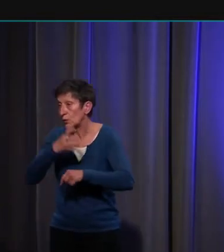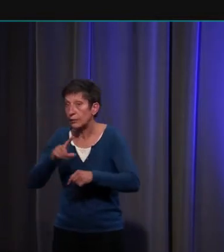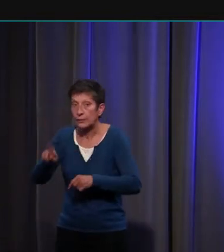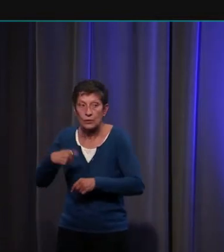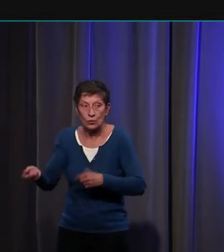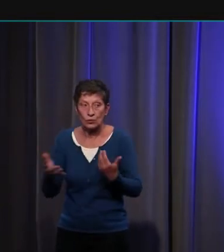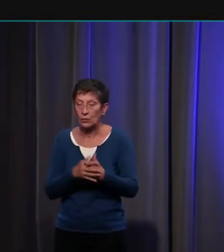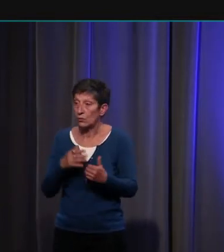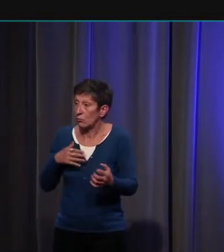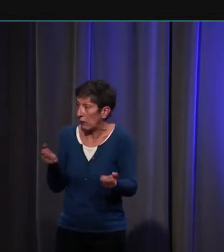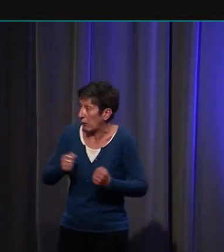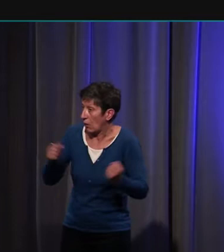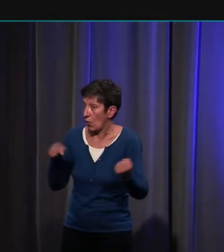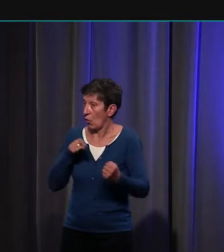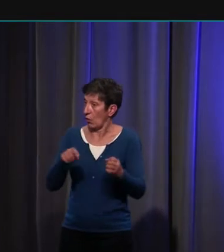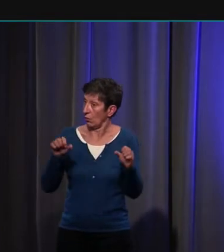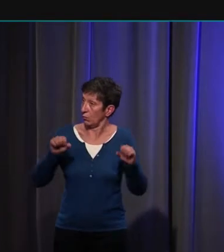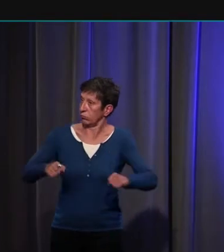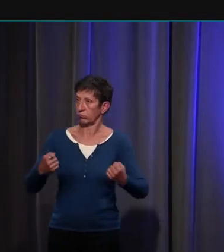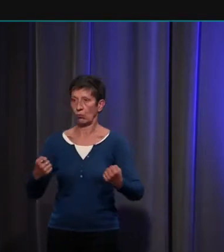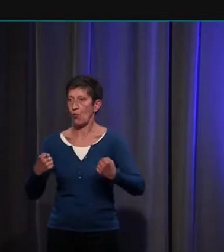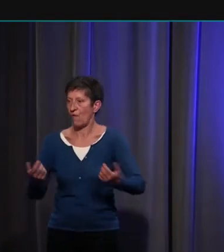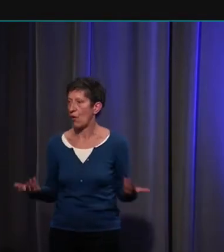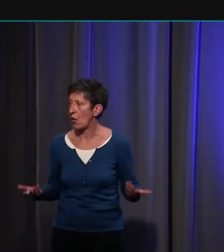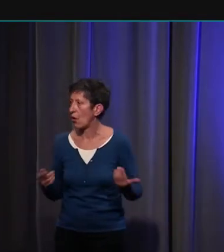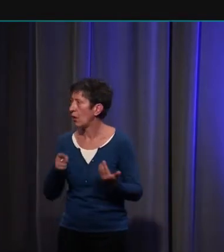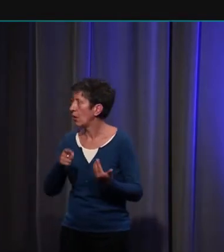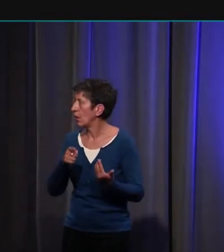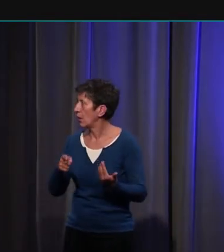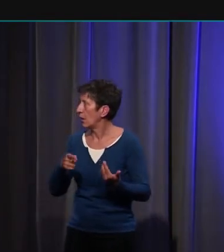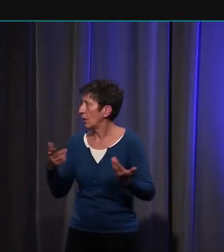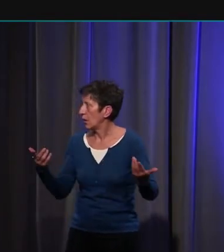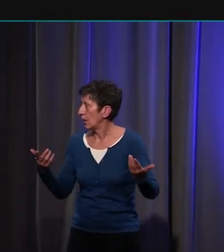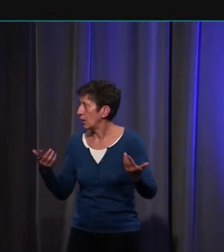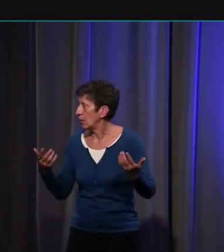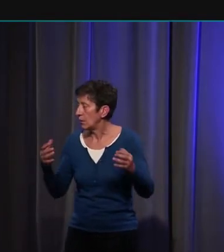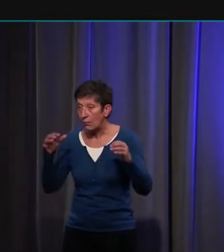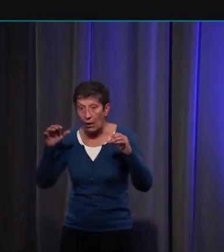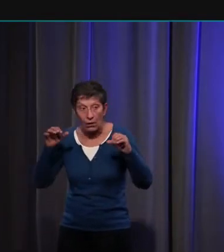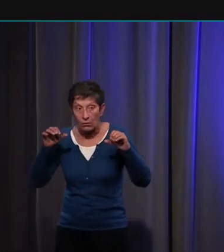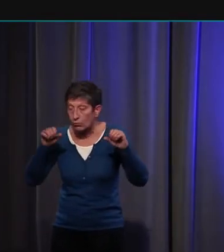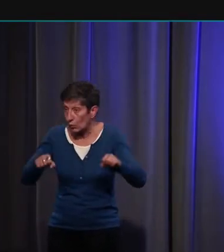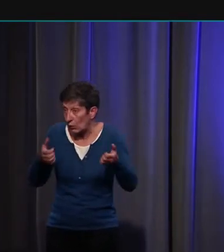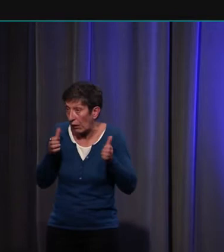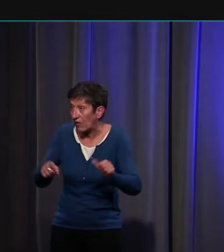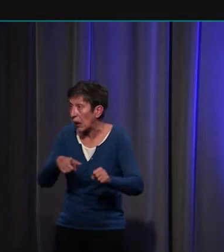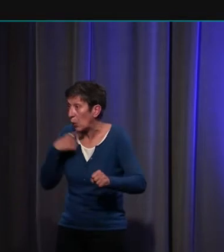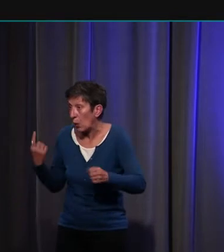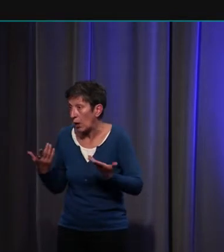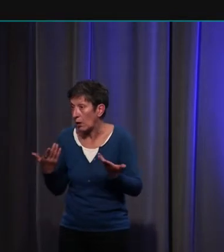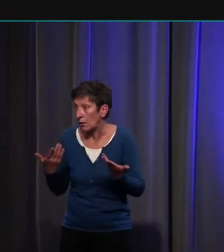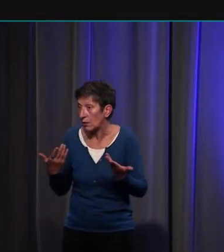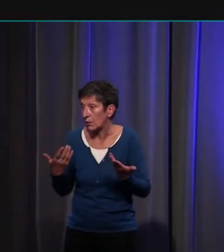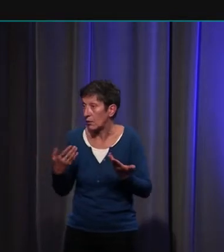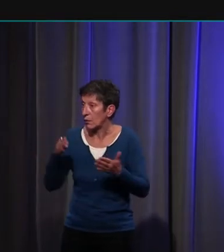ils sont en situation de force ils peuvent aussi se permettre de pas persécutés de pas tué beaucoup plus que que les chrétiens qui sont